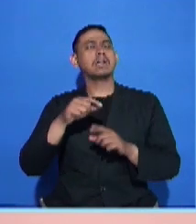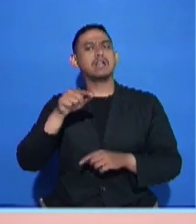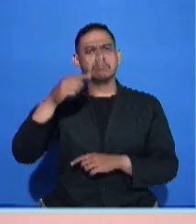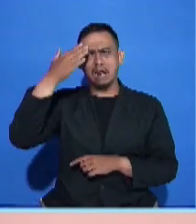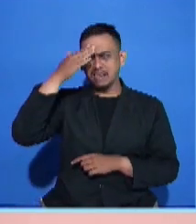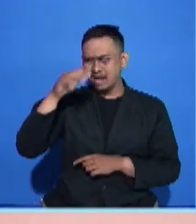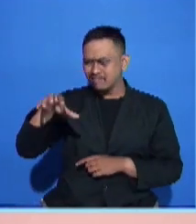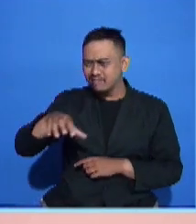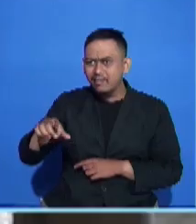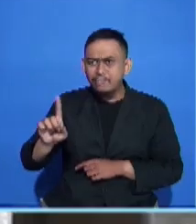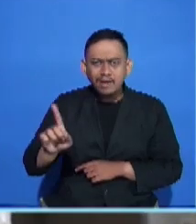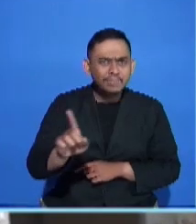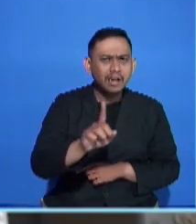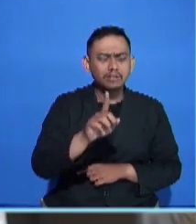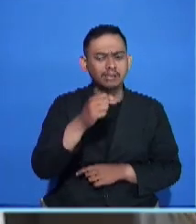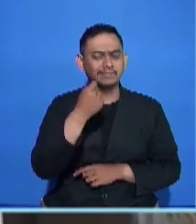tidak bisa dihubungi